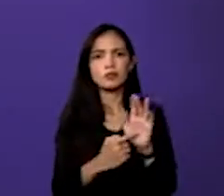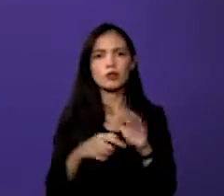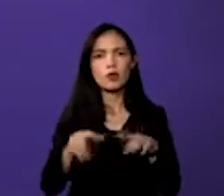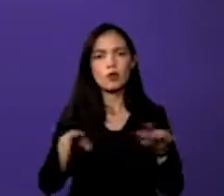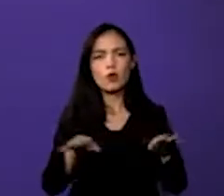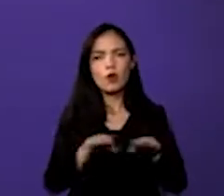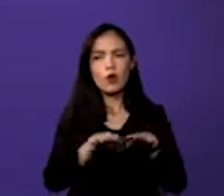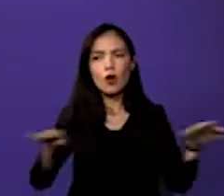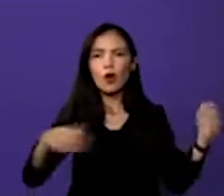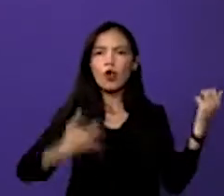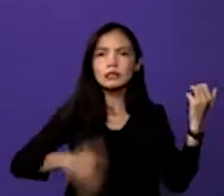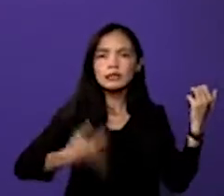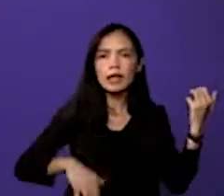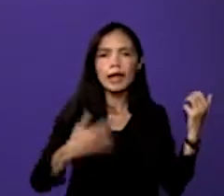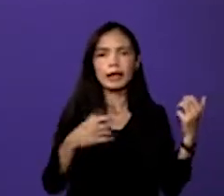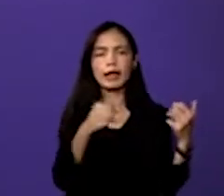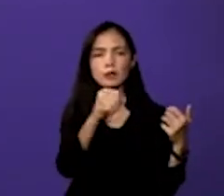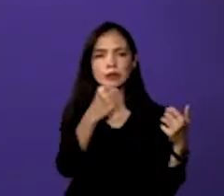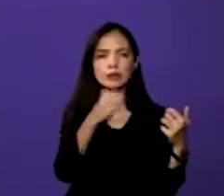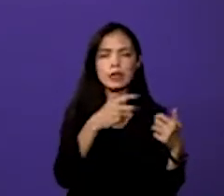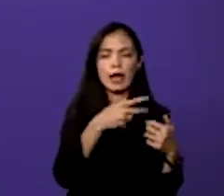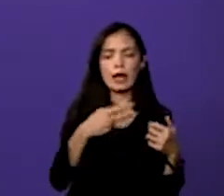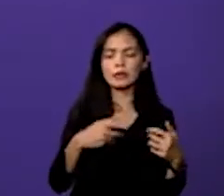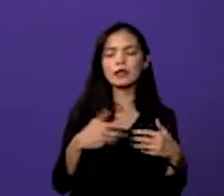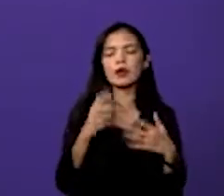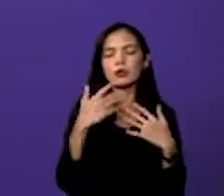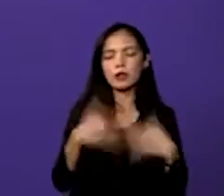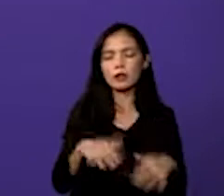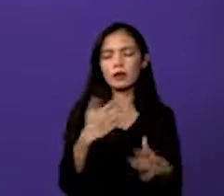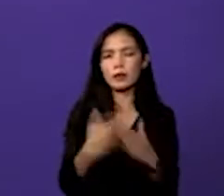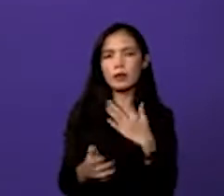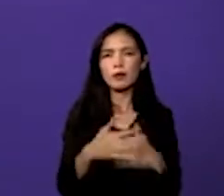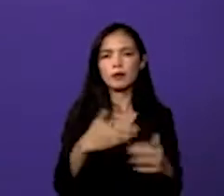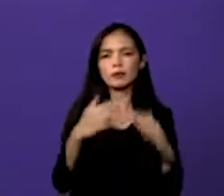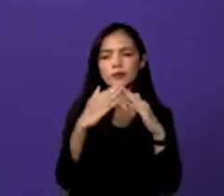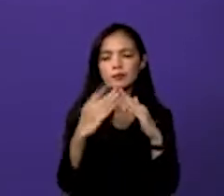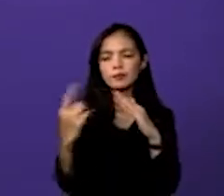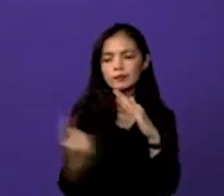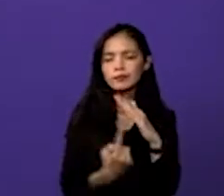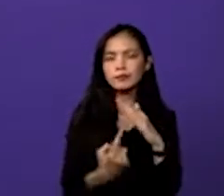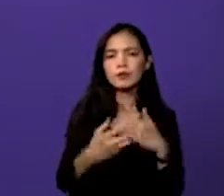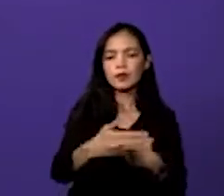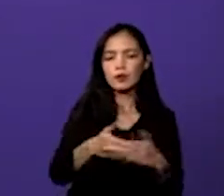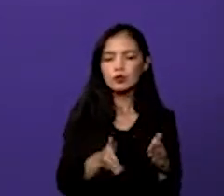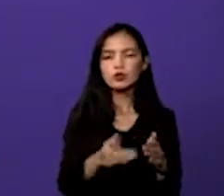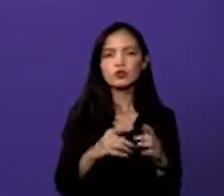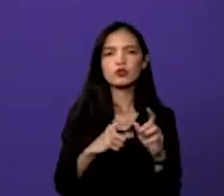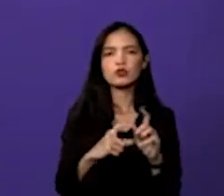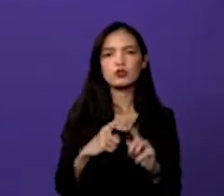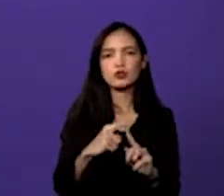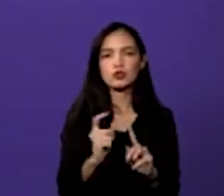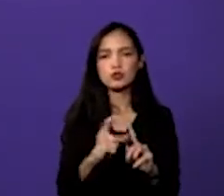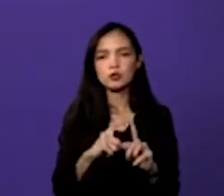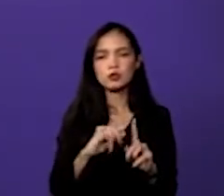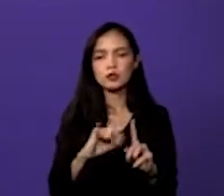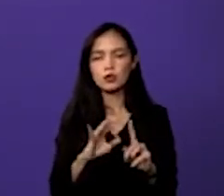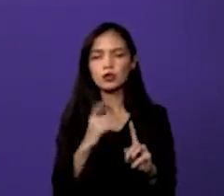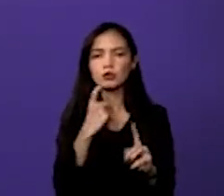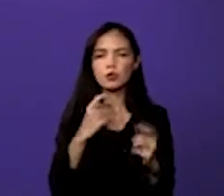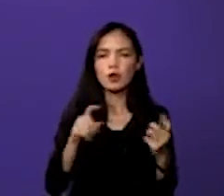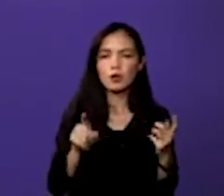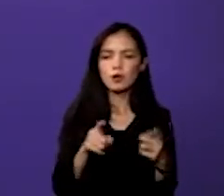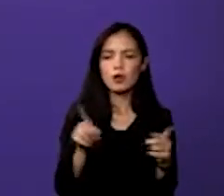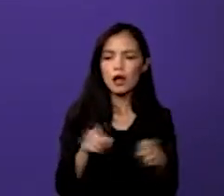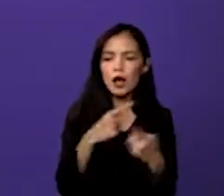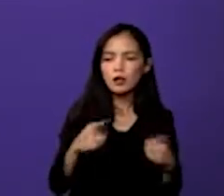habiskan buat lebih produktif di studio aja gitu Jadi kita tetap bikin musik kita bikin lagu terus kita bikin video klip